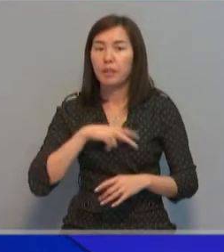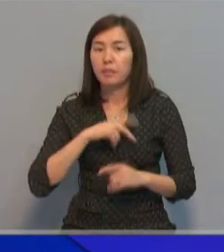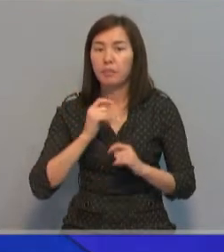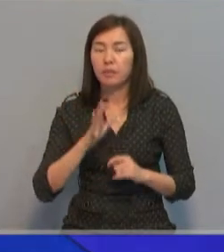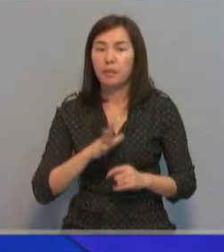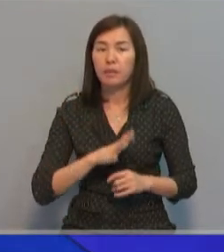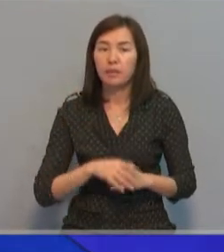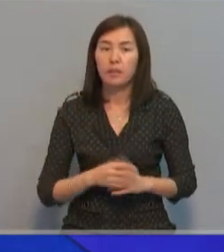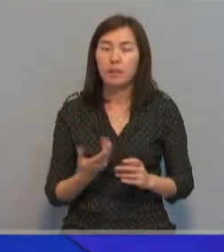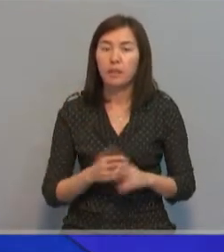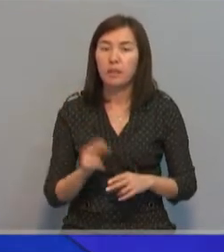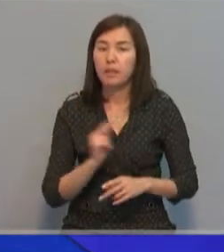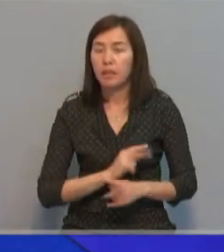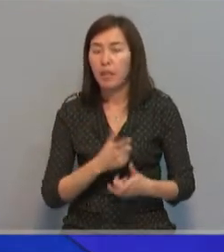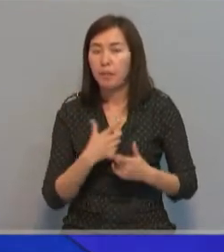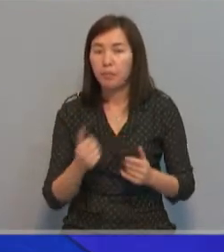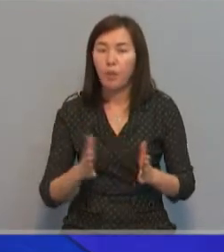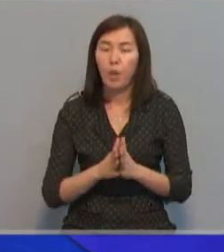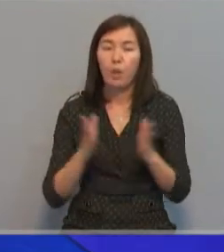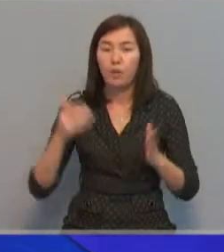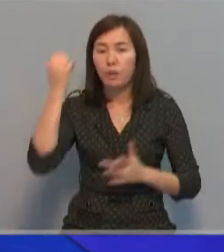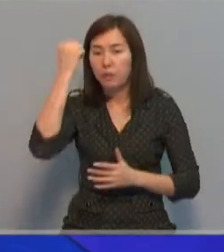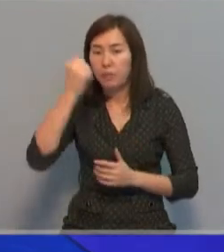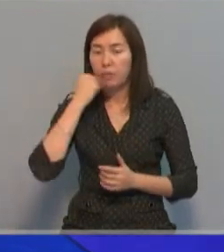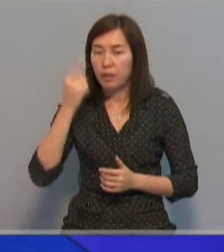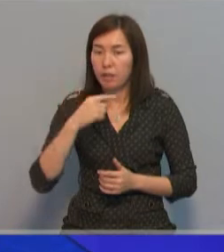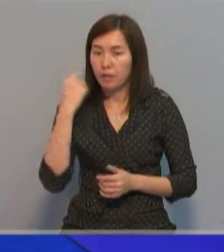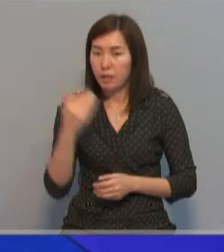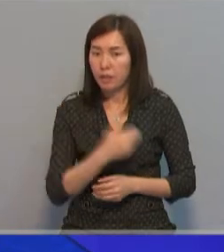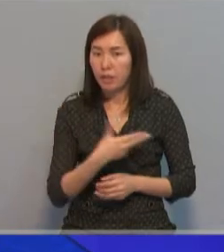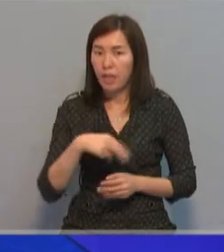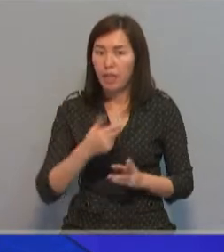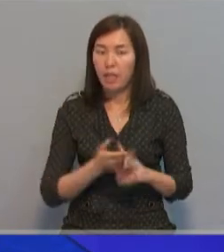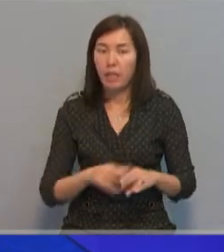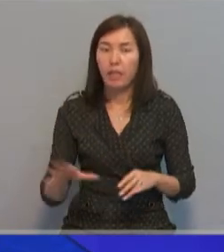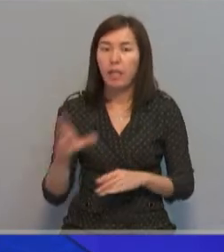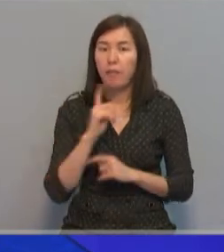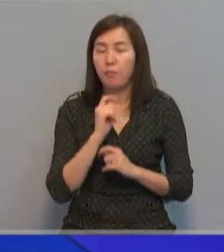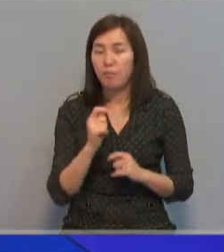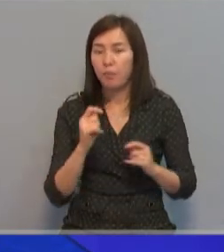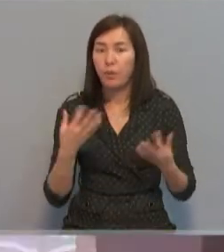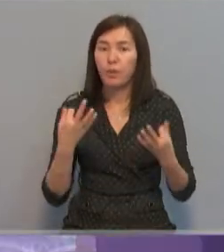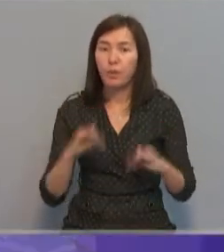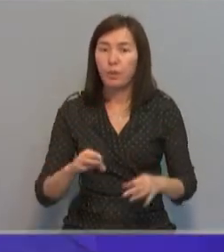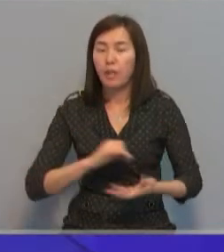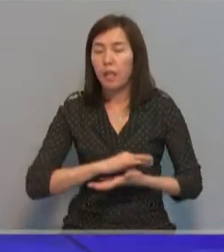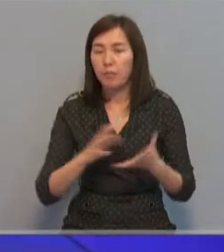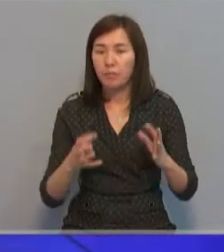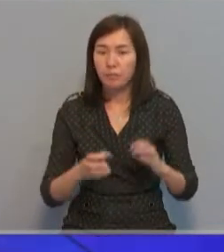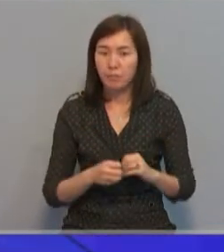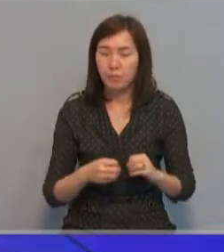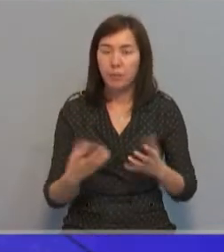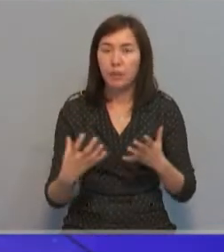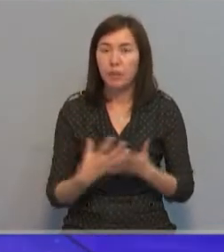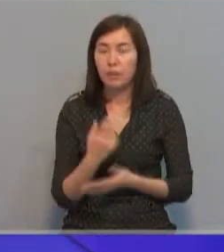наградталды. Осында еңбекті елеген үшін үлкен рахметімізді айтқымыз келеді. Әрине бұның бәрі марапаттың бәрі тәуелсіздіктің арқасында қол